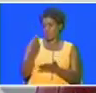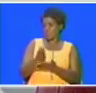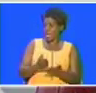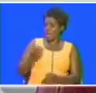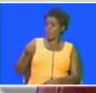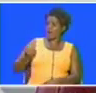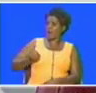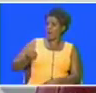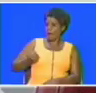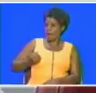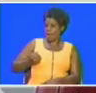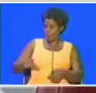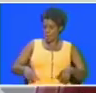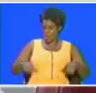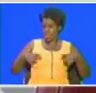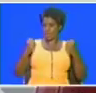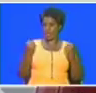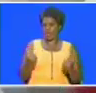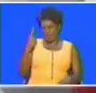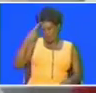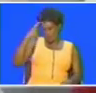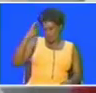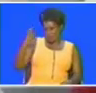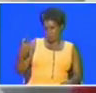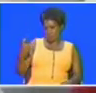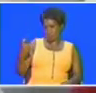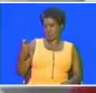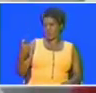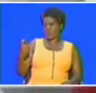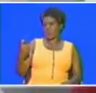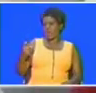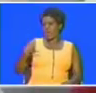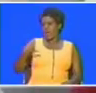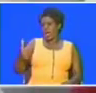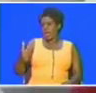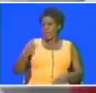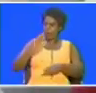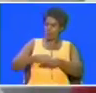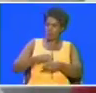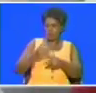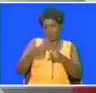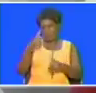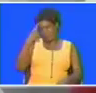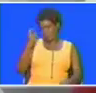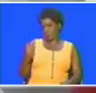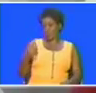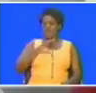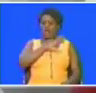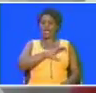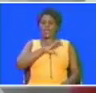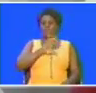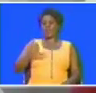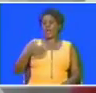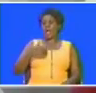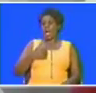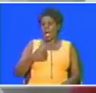kazi kukaa nao ni ngumu, wanamea pembe kulingana vile umewaeka. Na wengine wamekuwa vizuri lakini wamemea tu pembe, ni karakta yake, mtu hana